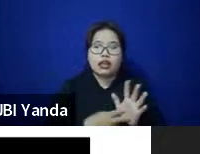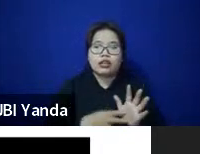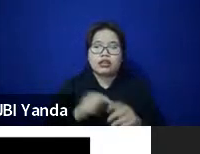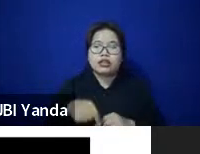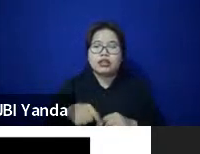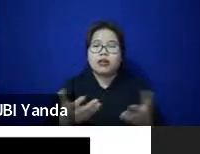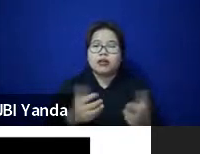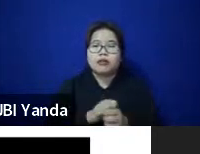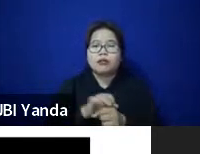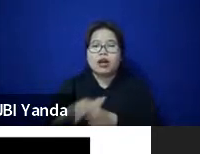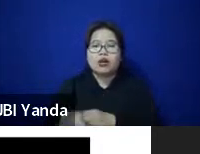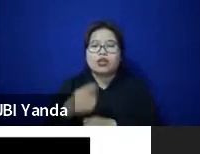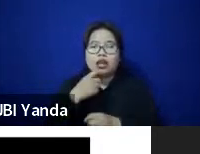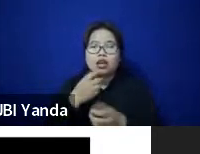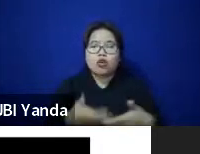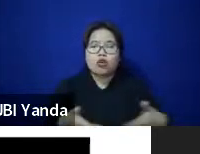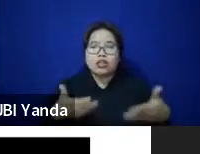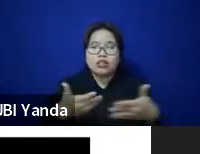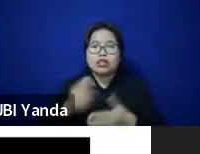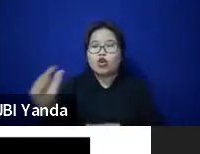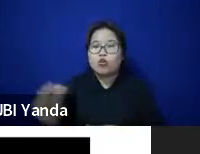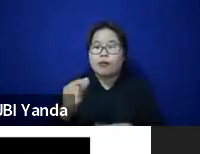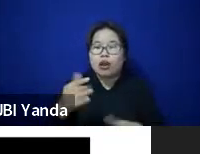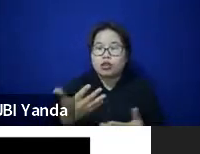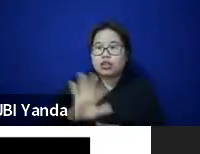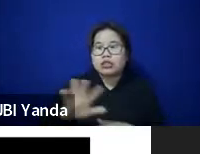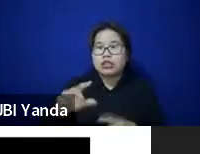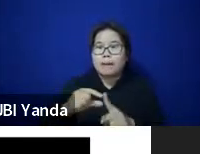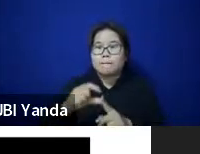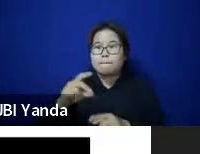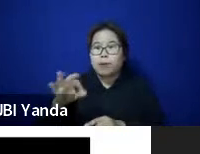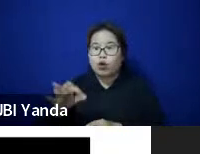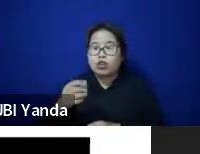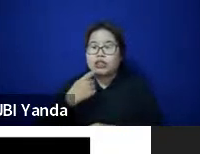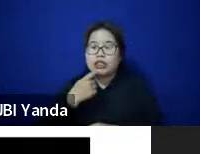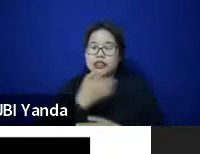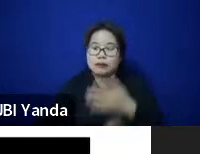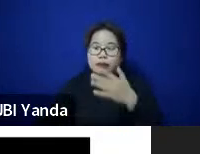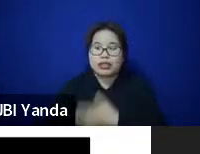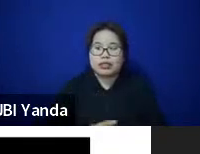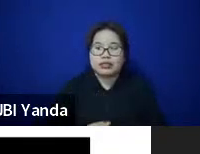mempengaruhi kondisi-kondisi umum dan juga tidak pro terhadap disabilitas.